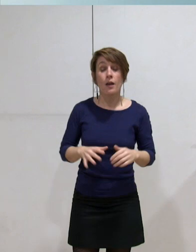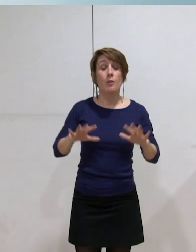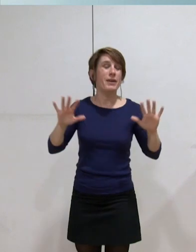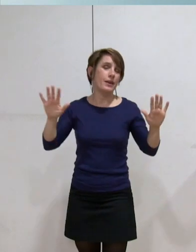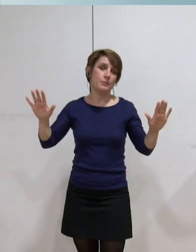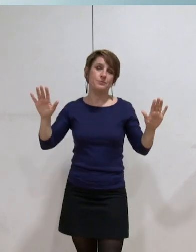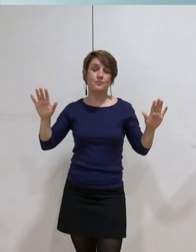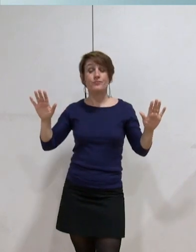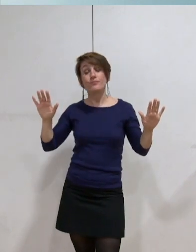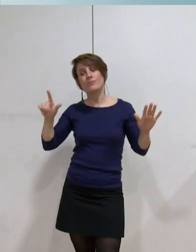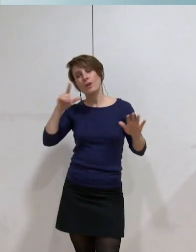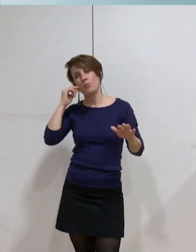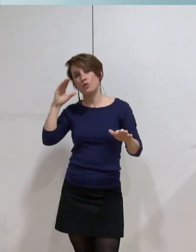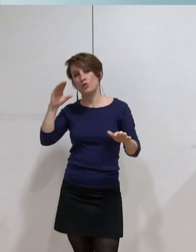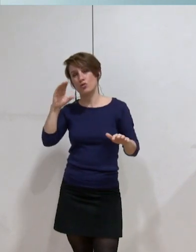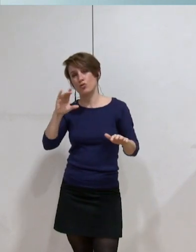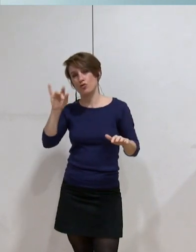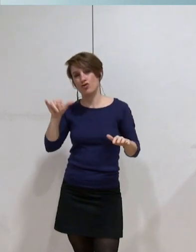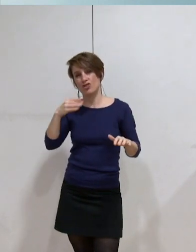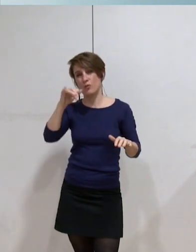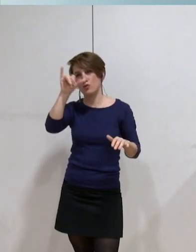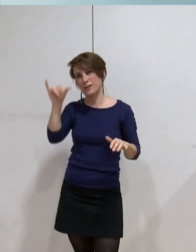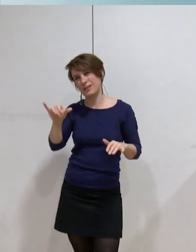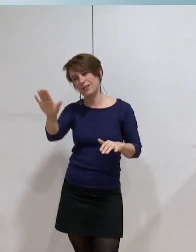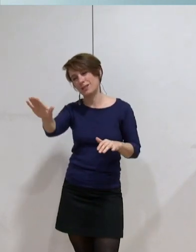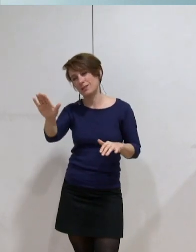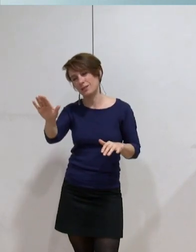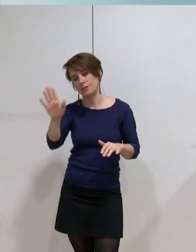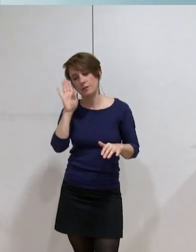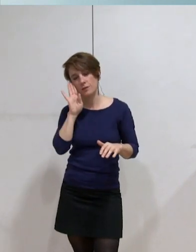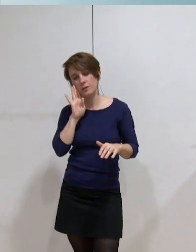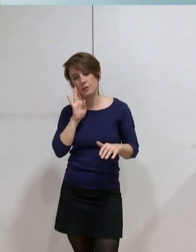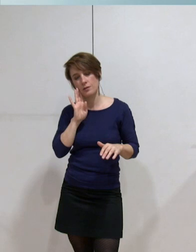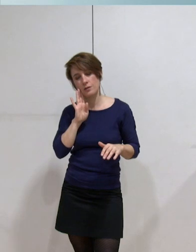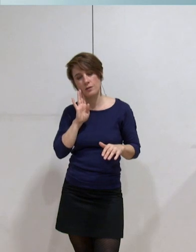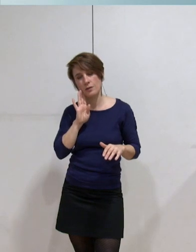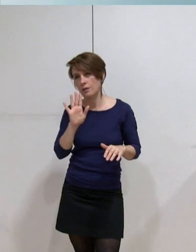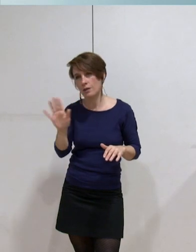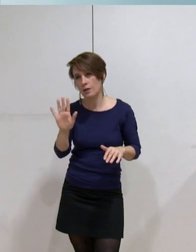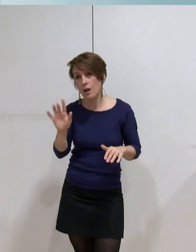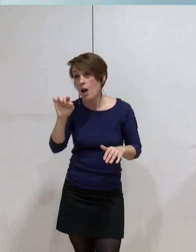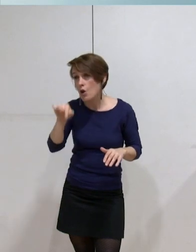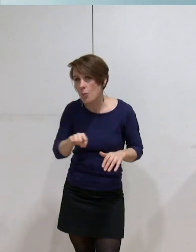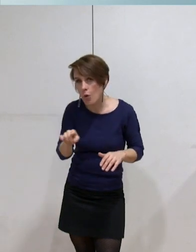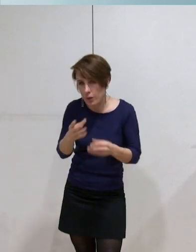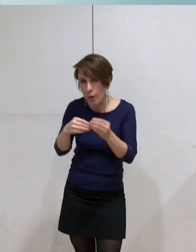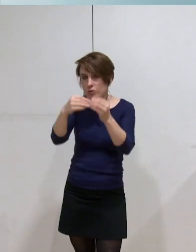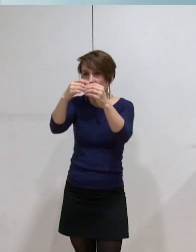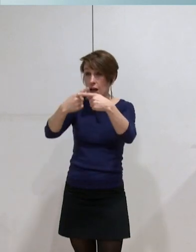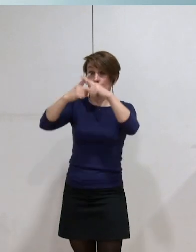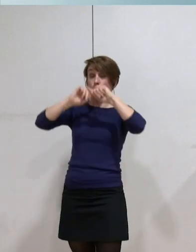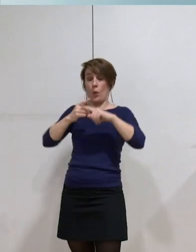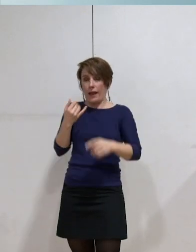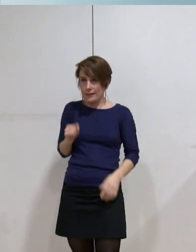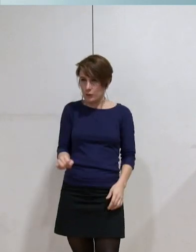monsieur chamussi nous sommes pas obligé en fait de nous mettre des contraintes inutiles et